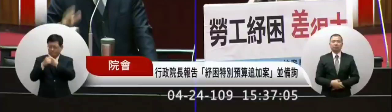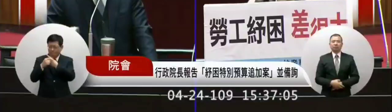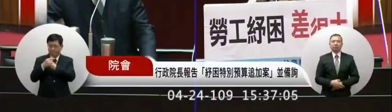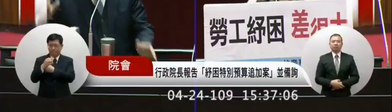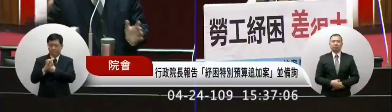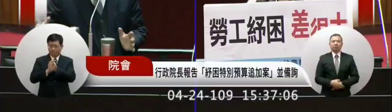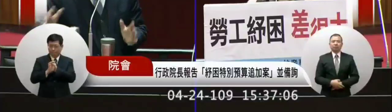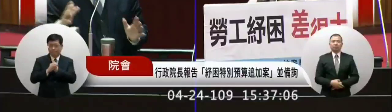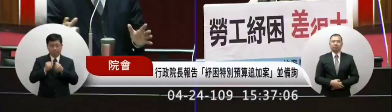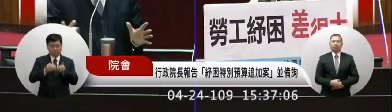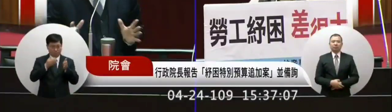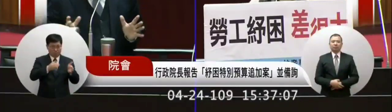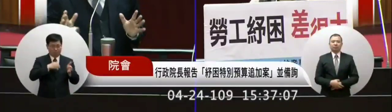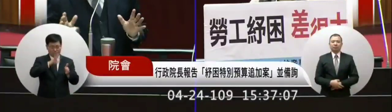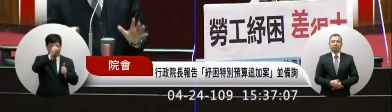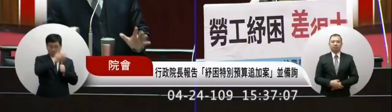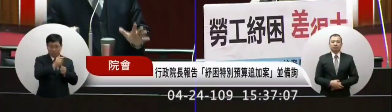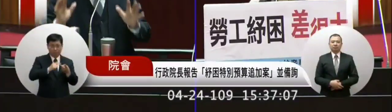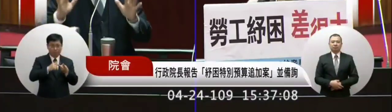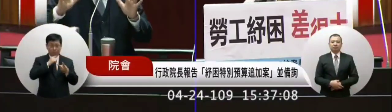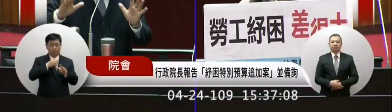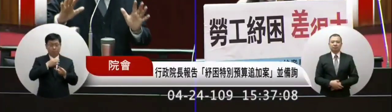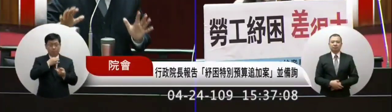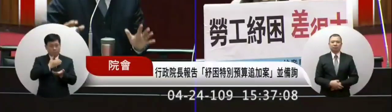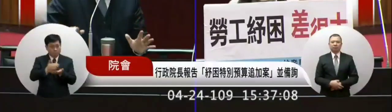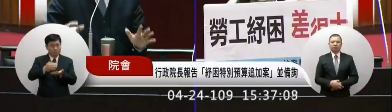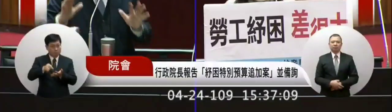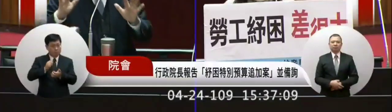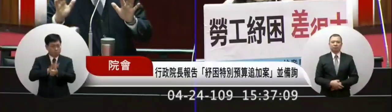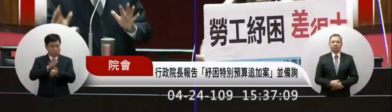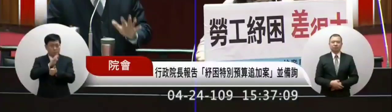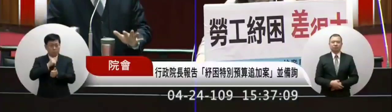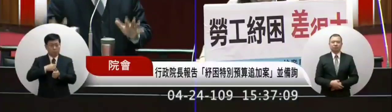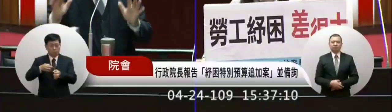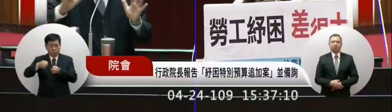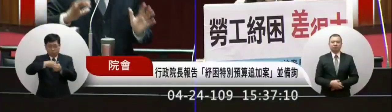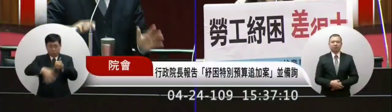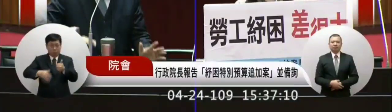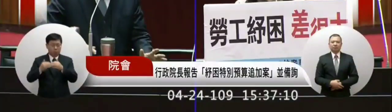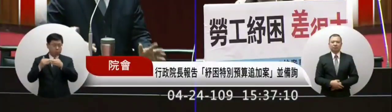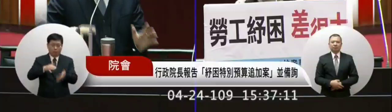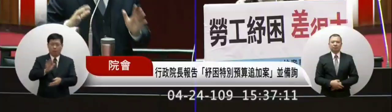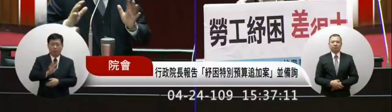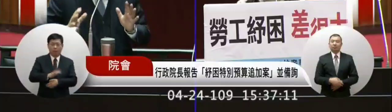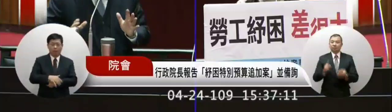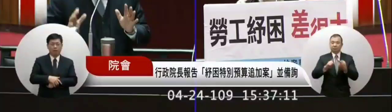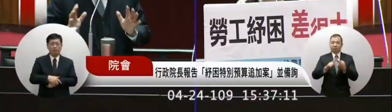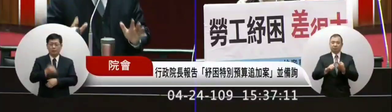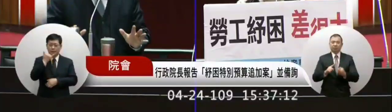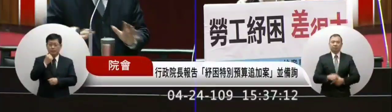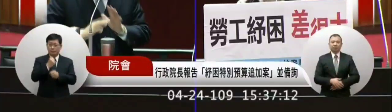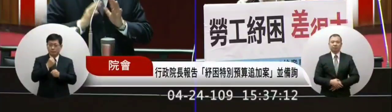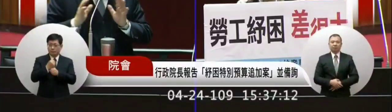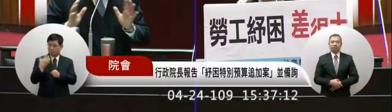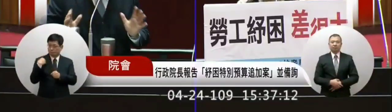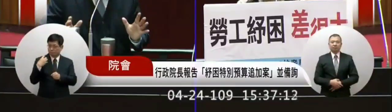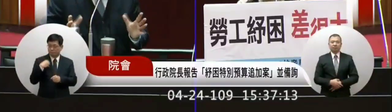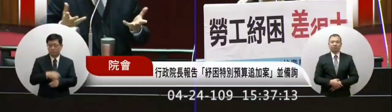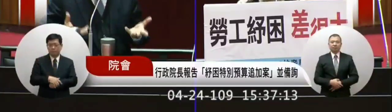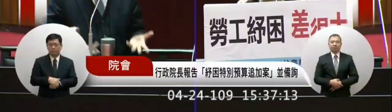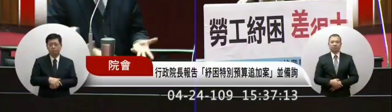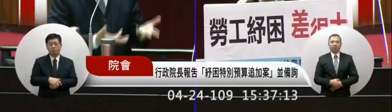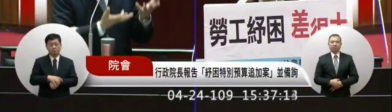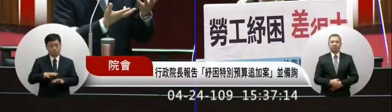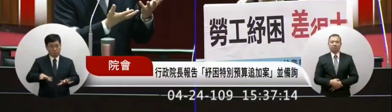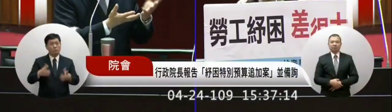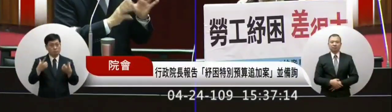力在这个防疫纾困，但纾困让这个产业不要倒， 对， 就业不要， 这样才能够振兴